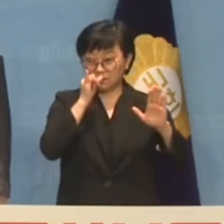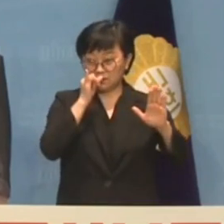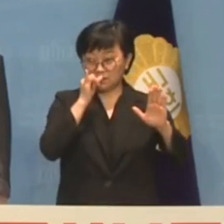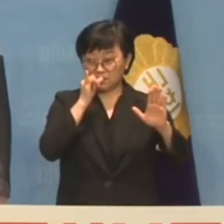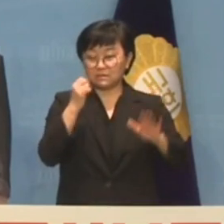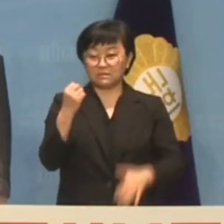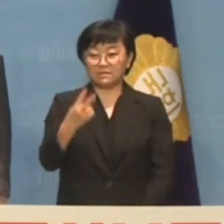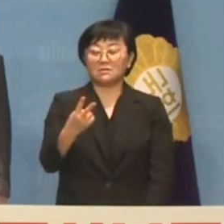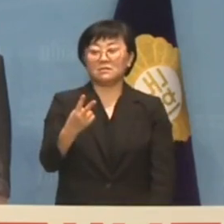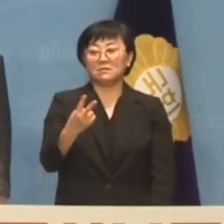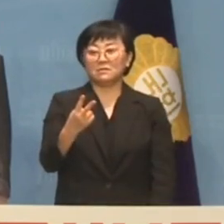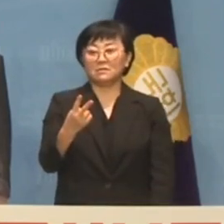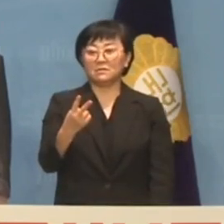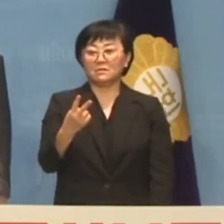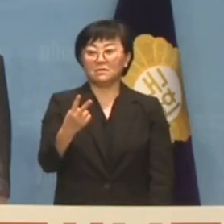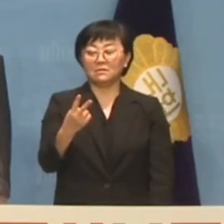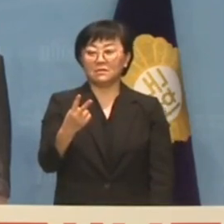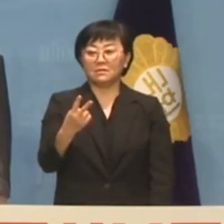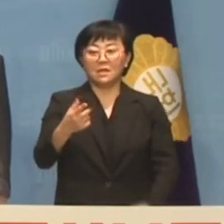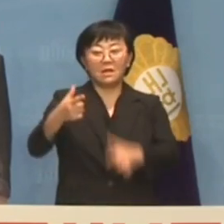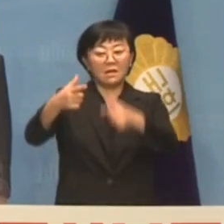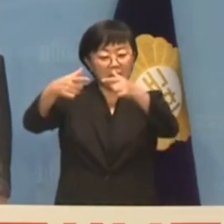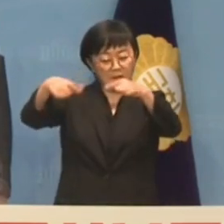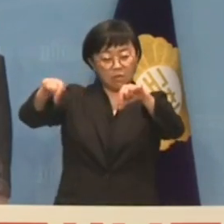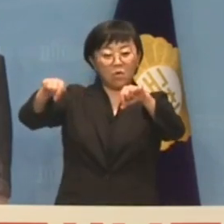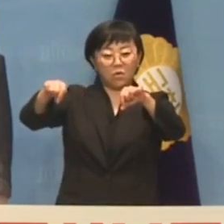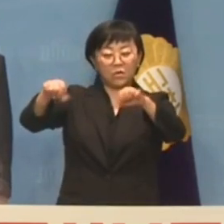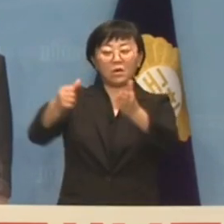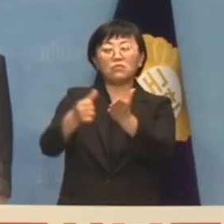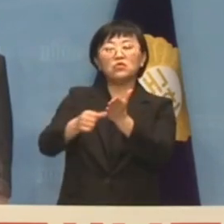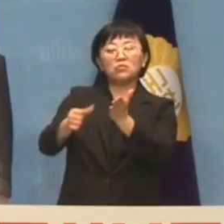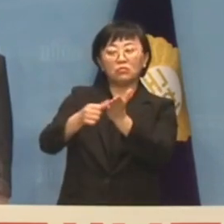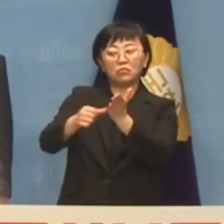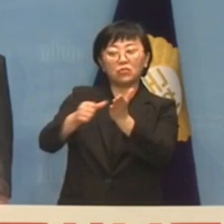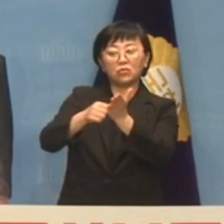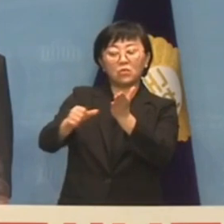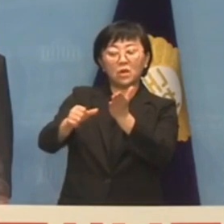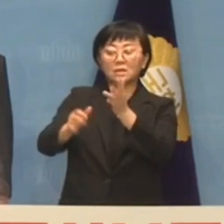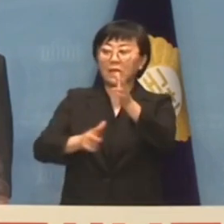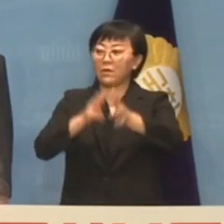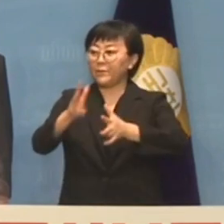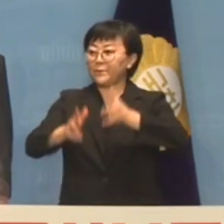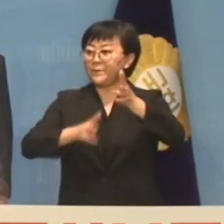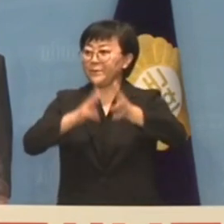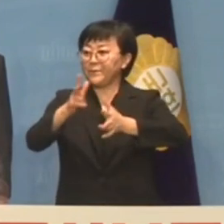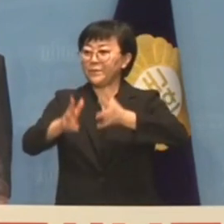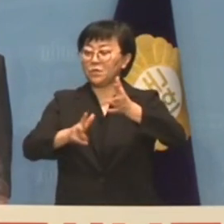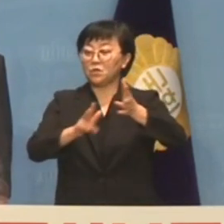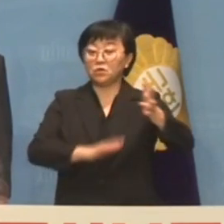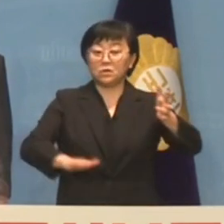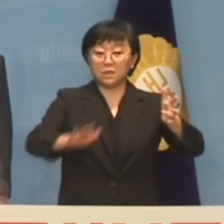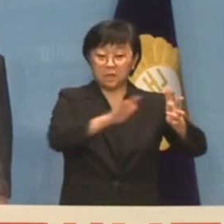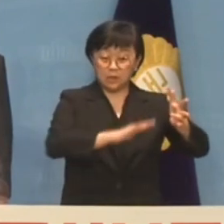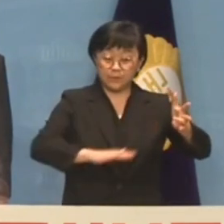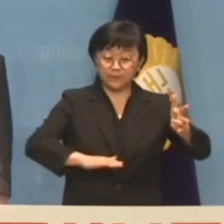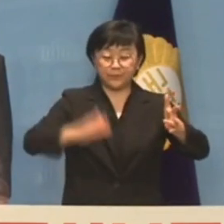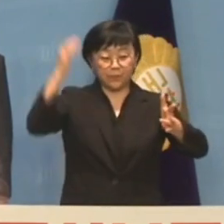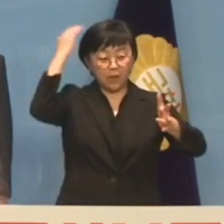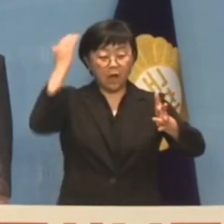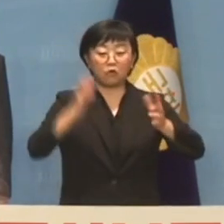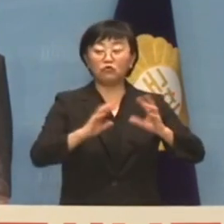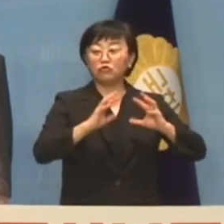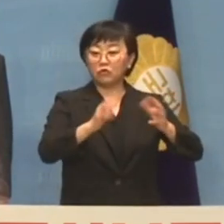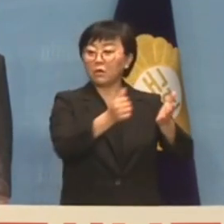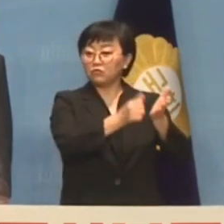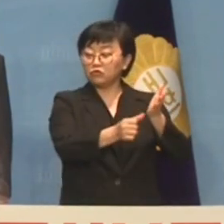행사하는가 하면 일본의 소재부품 산업에 맞서서 우리가 국내